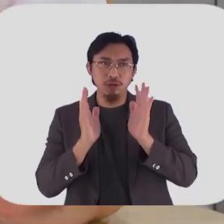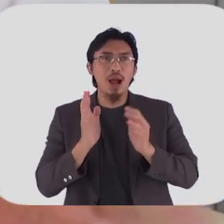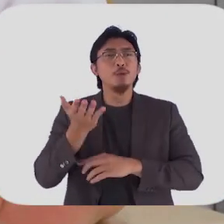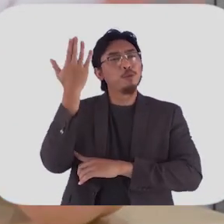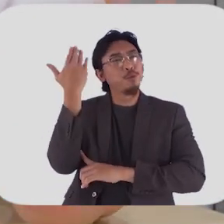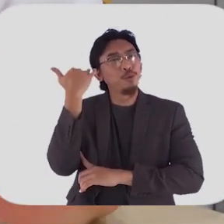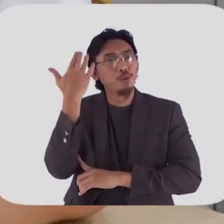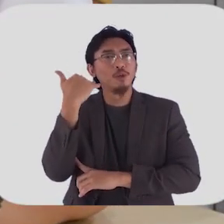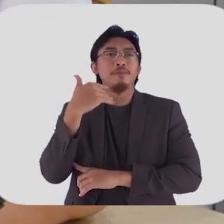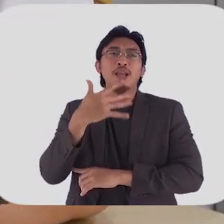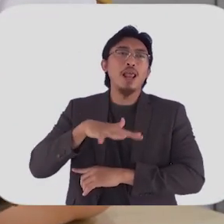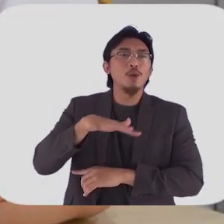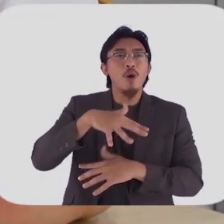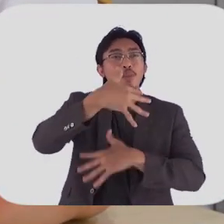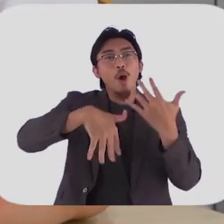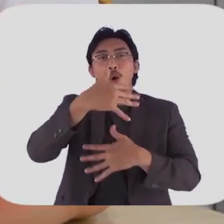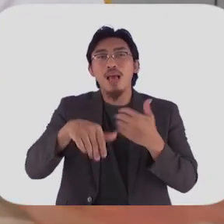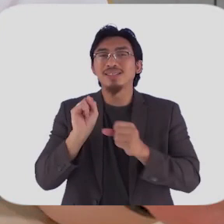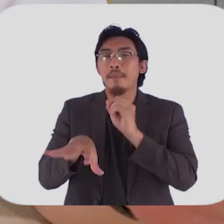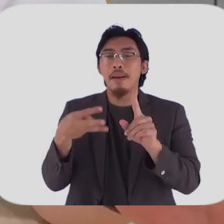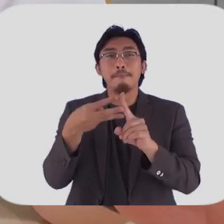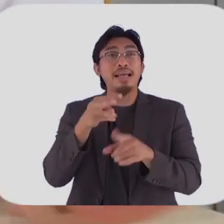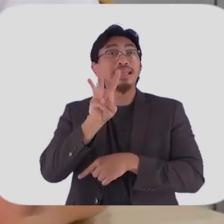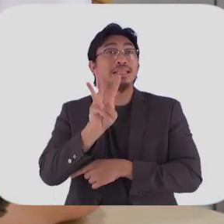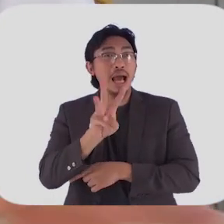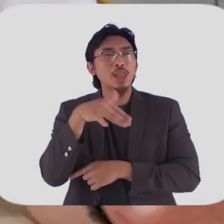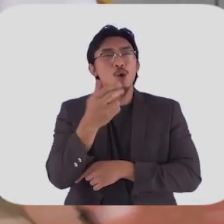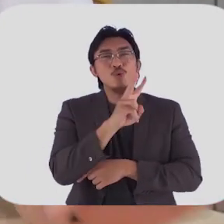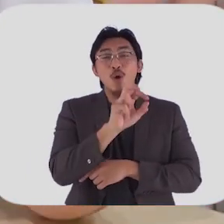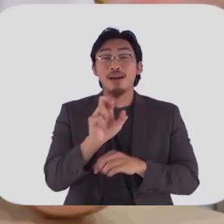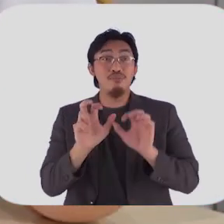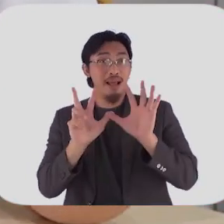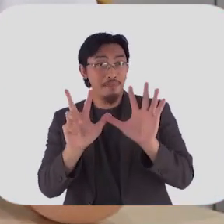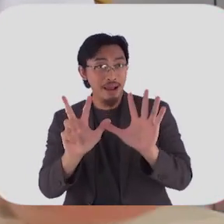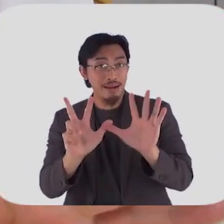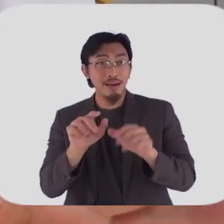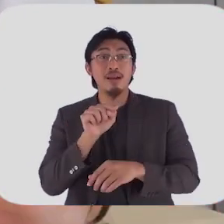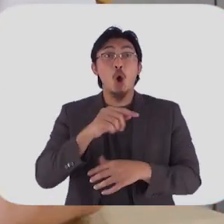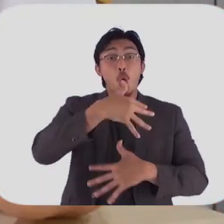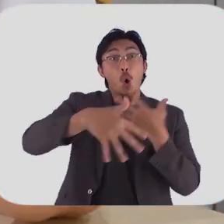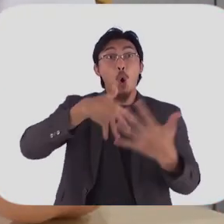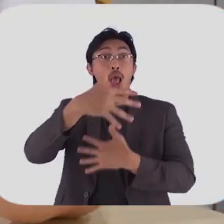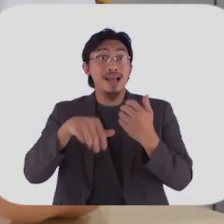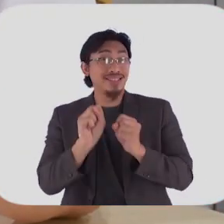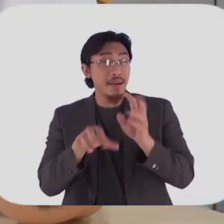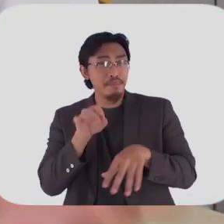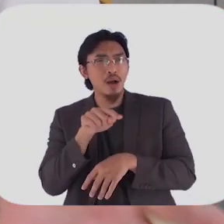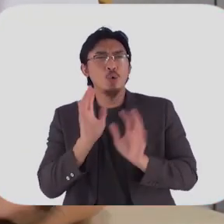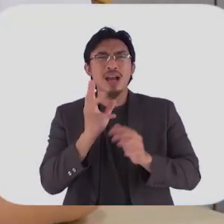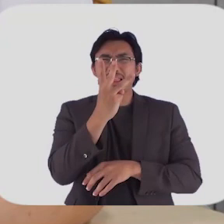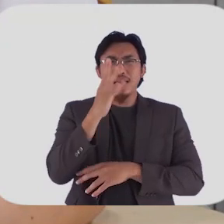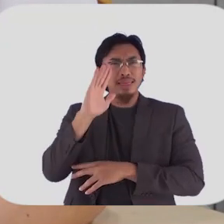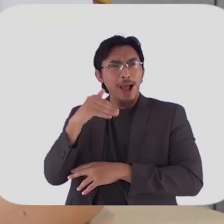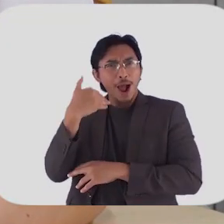PT Arah sendiri sudah melakukan pengelolaan lingkungan, khususnya pengelolaan limbah B3 dari sejak tahun 2008. Tapi kalau untuk pengelolaan